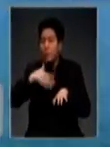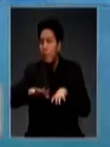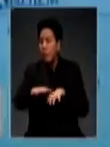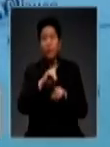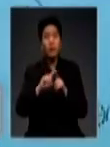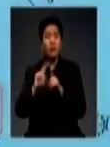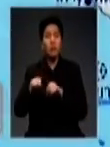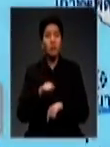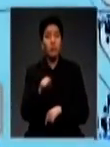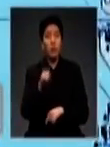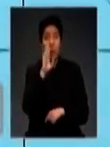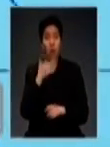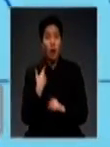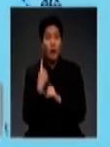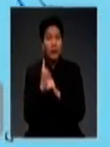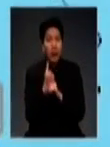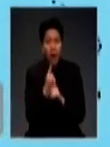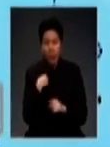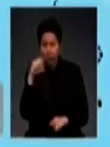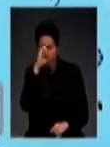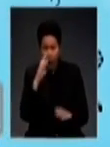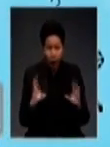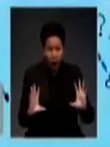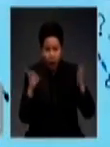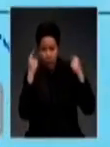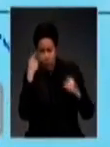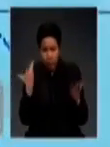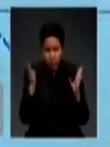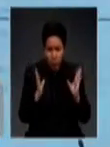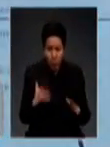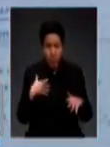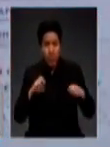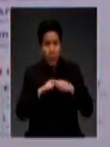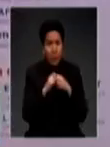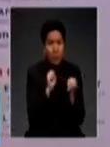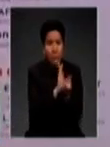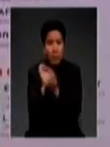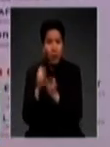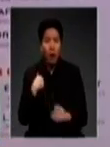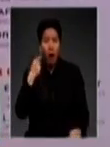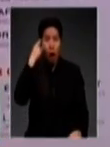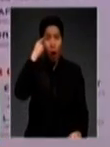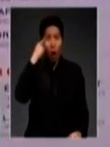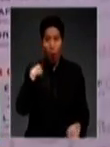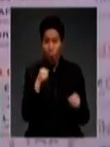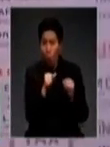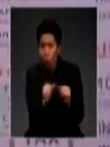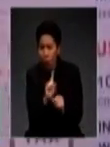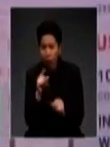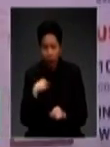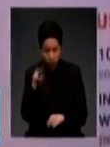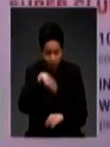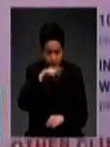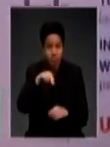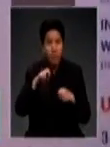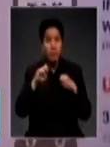ในกรณีที่จะต้องติดตามกันในกรณีที่มีอุบัติภัยนะครับเราก็สามารถที่จะดำเนินการ